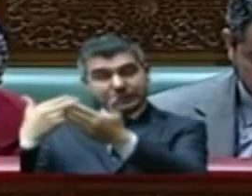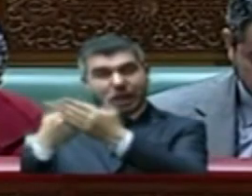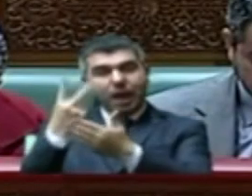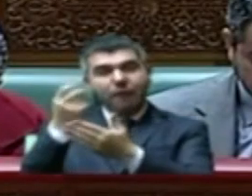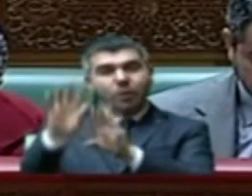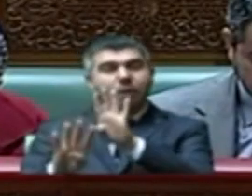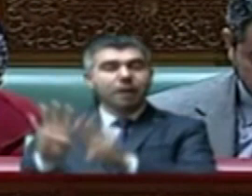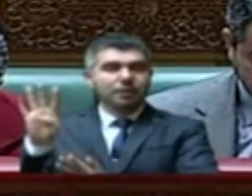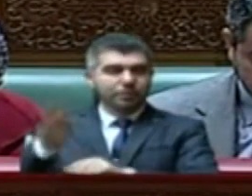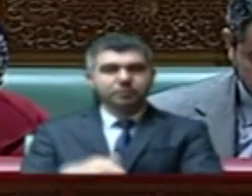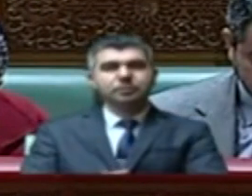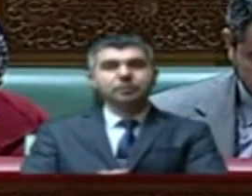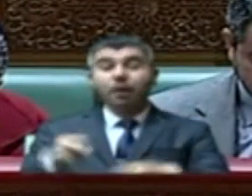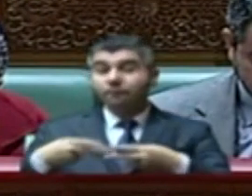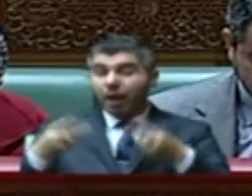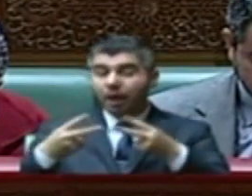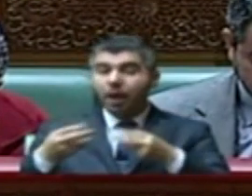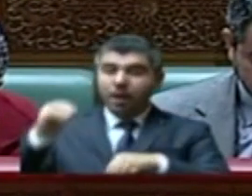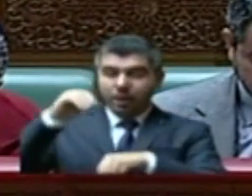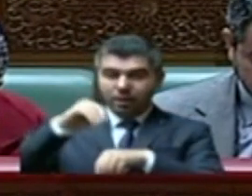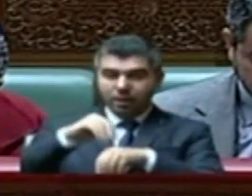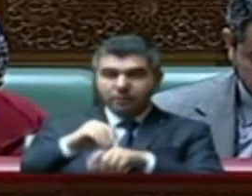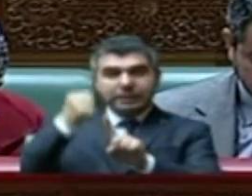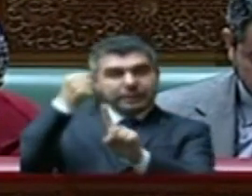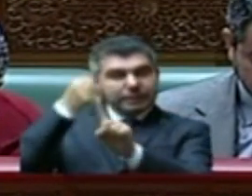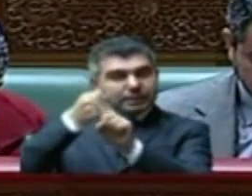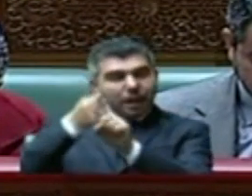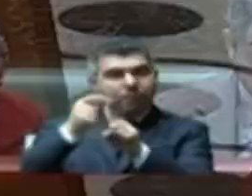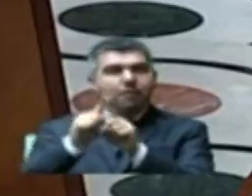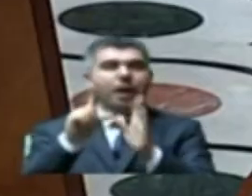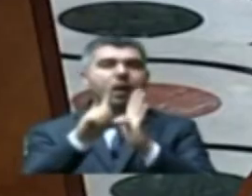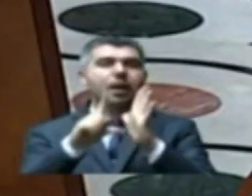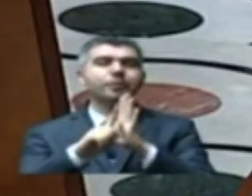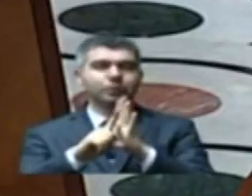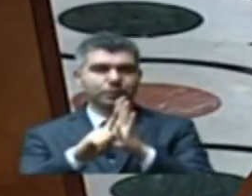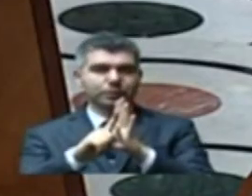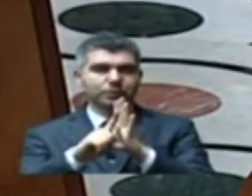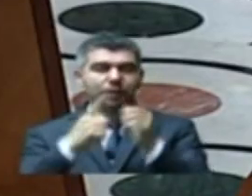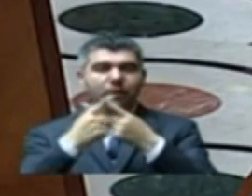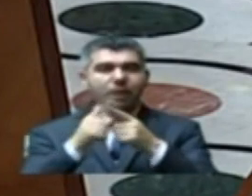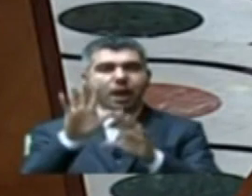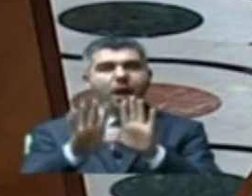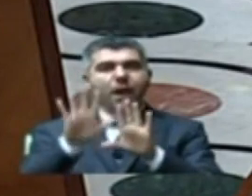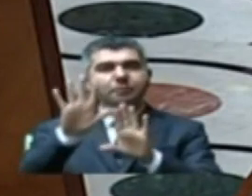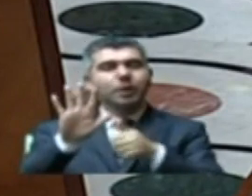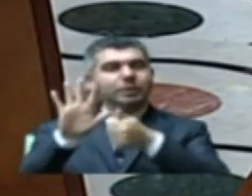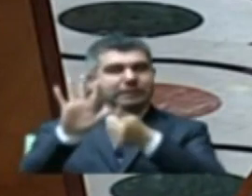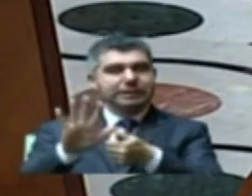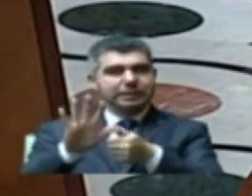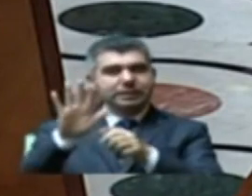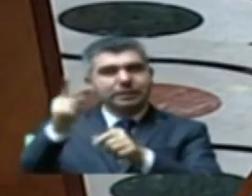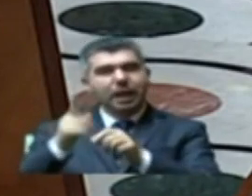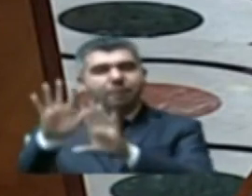2014، من بعد خرجنا آلية من آليات الإصلاح اللي هو القانون، واللي هو يا القانون 65-15 اللي كينسخ